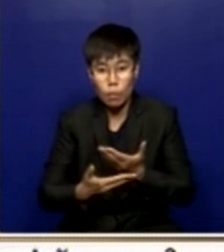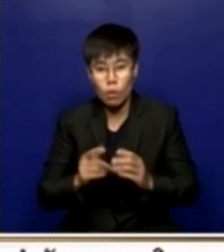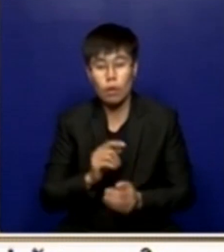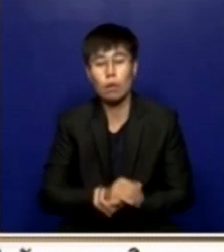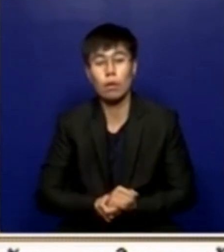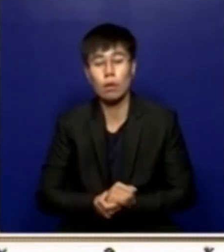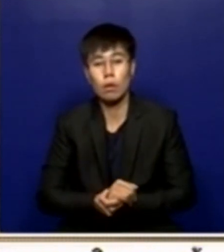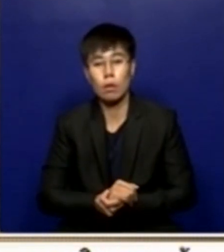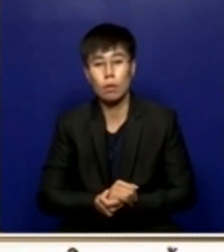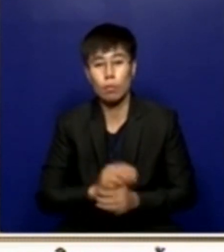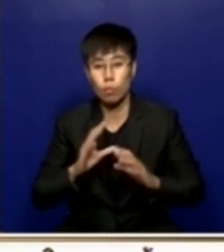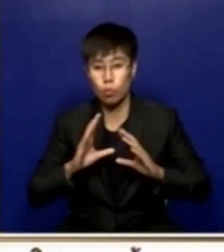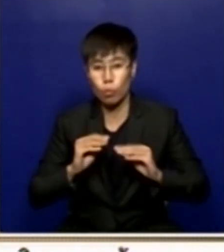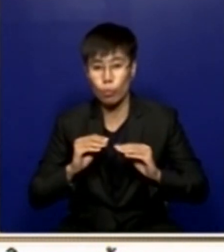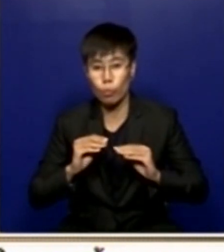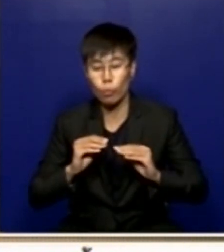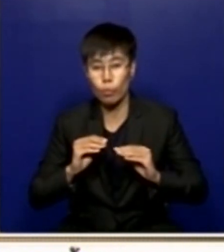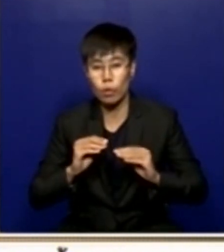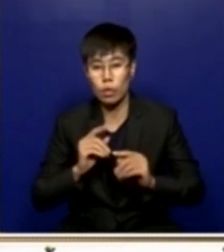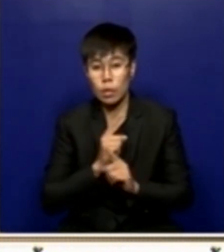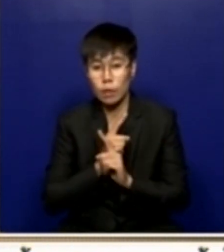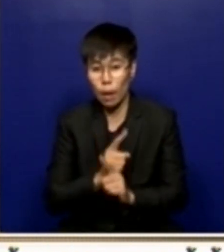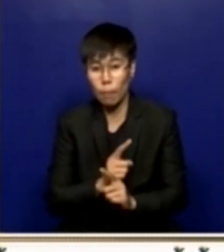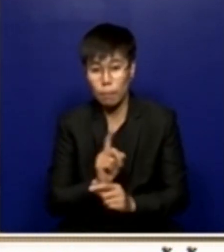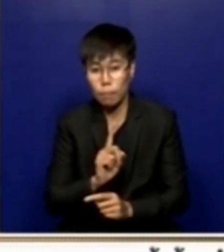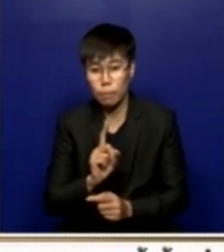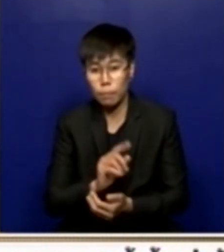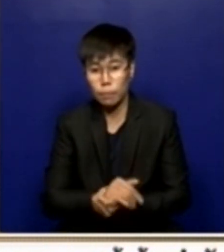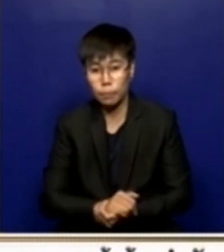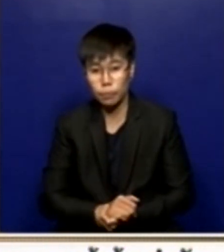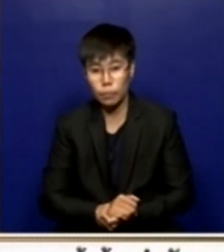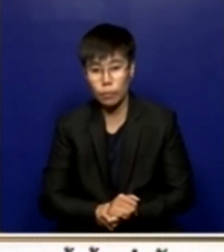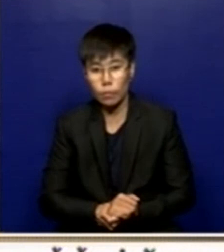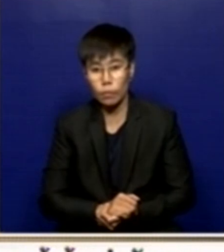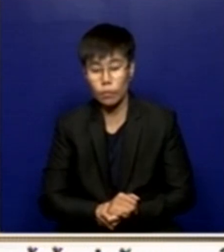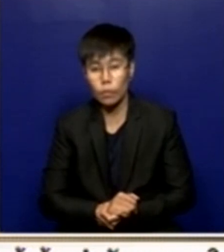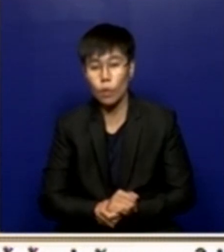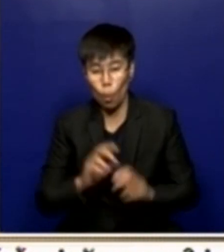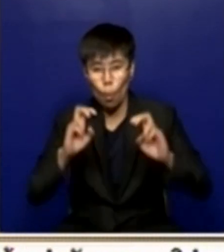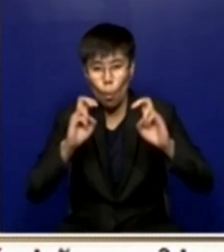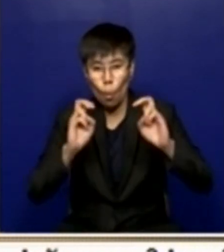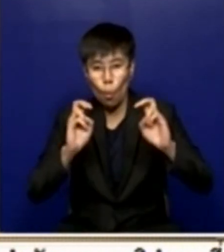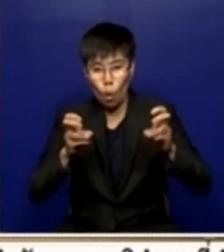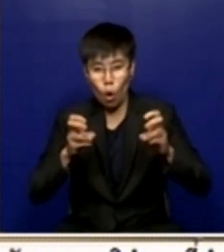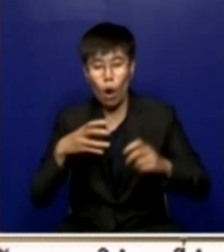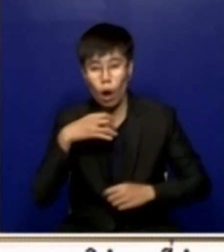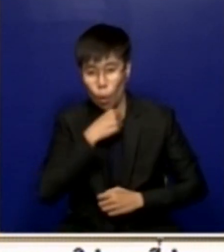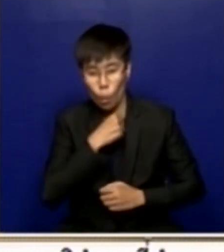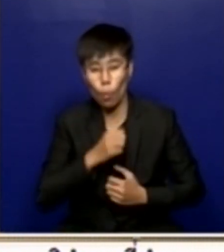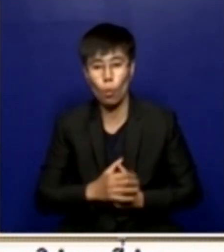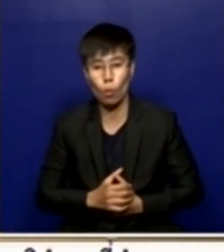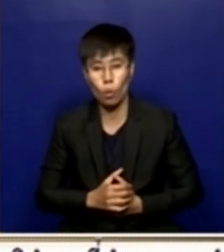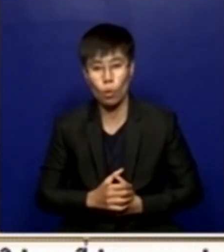เอ่ออ่าเป็นไปตามมีวาระเดิมนะครับหมอ